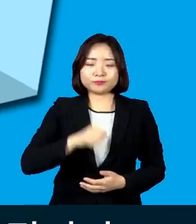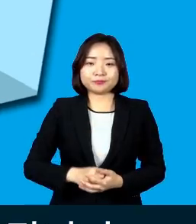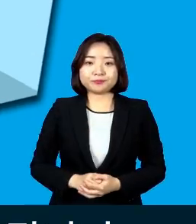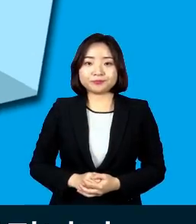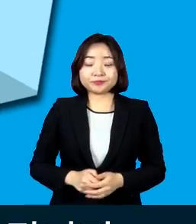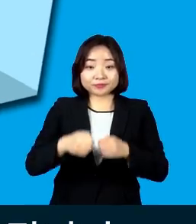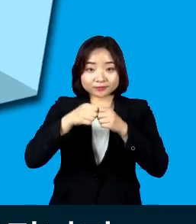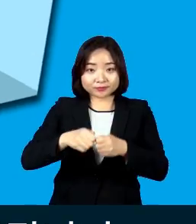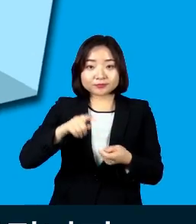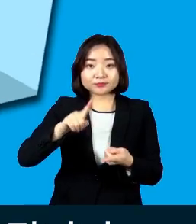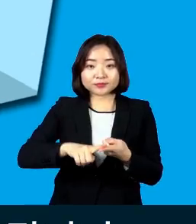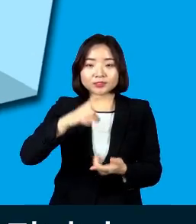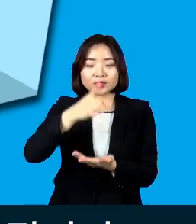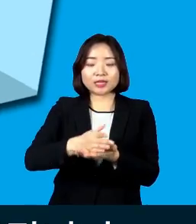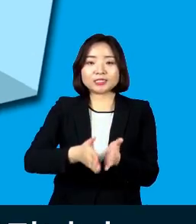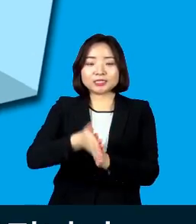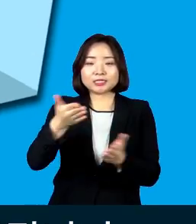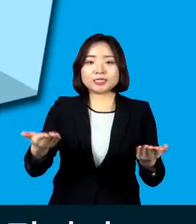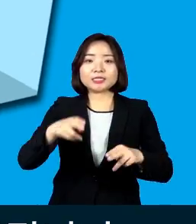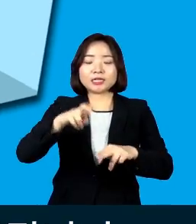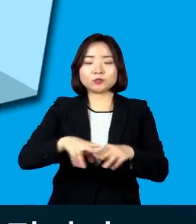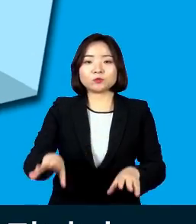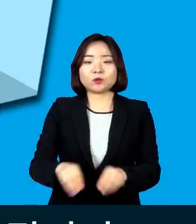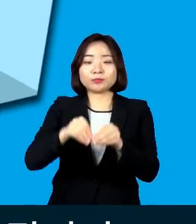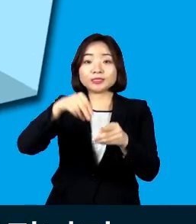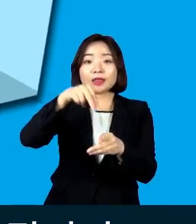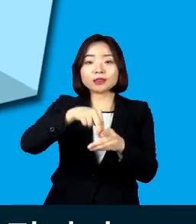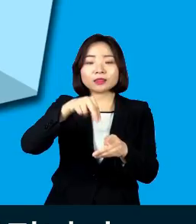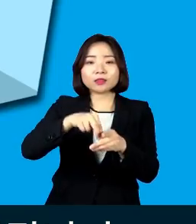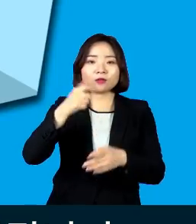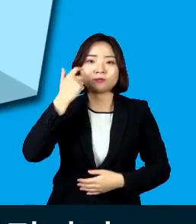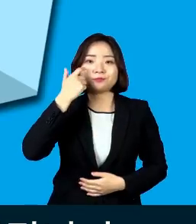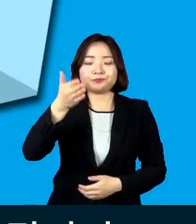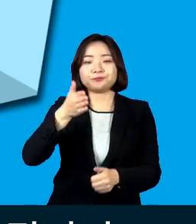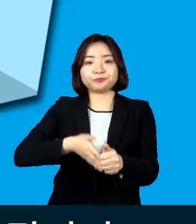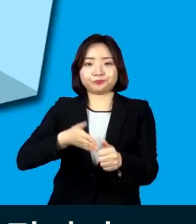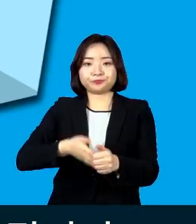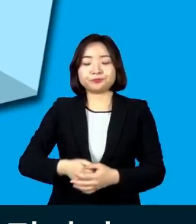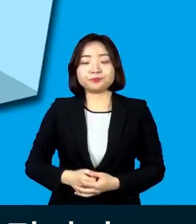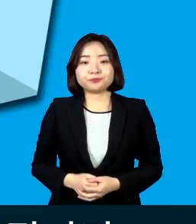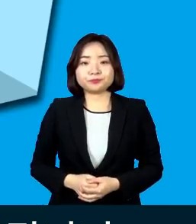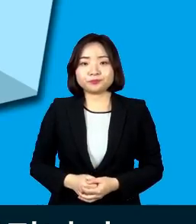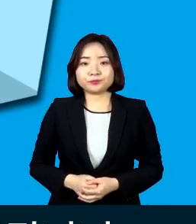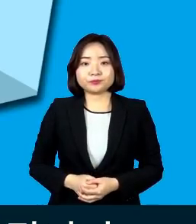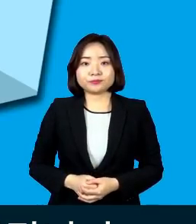자세한 사항은 천안시 일자리종합지원센터 채용지원담당자에게 문의 바랍니다.